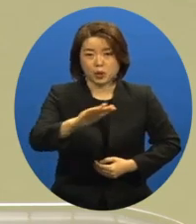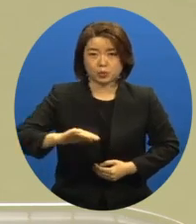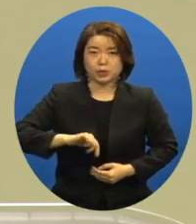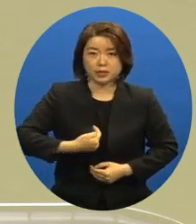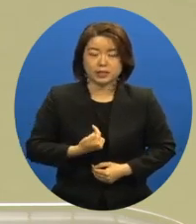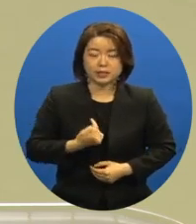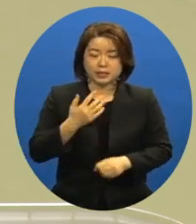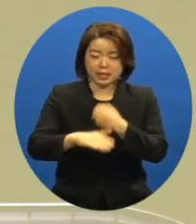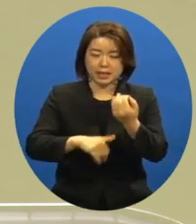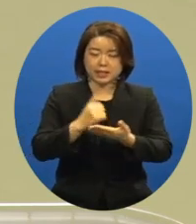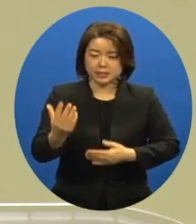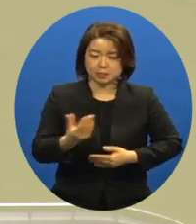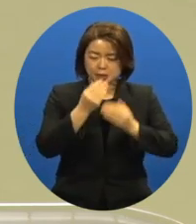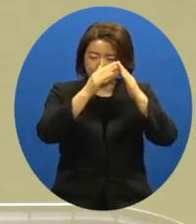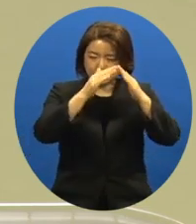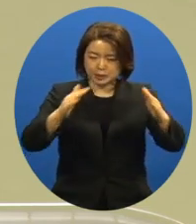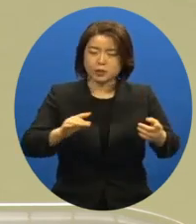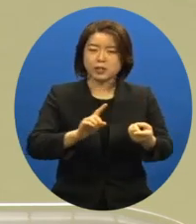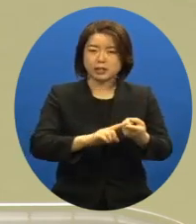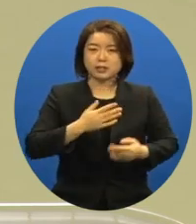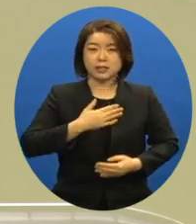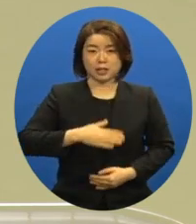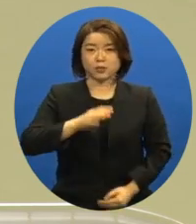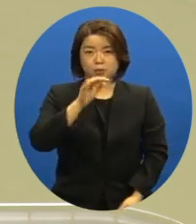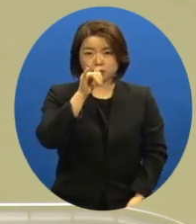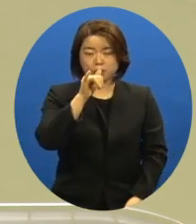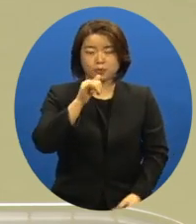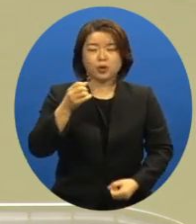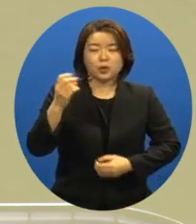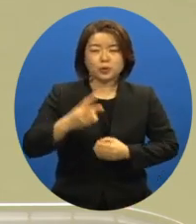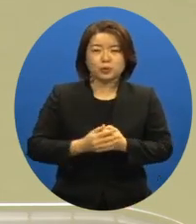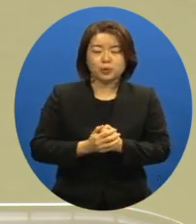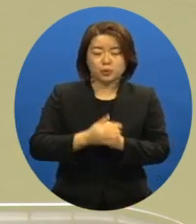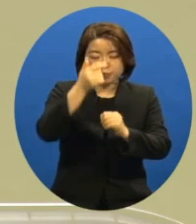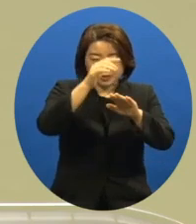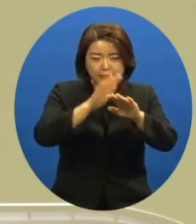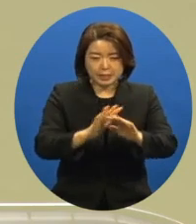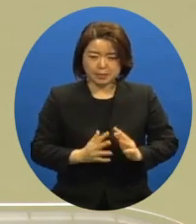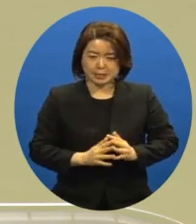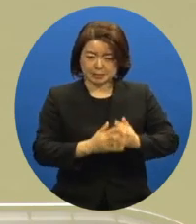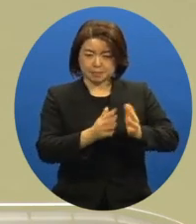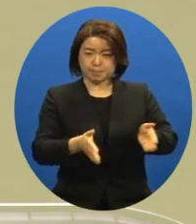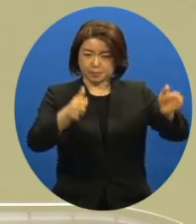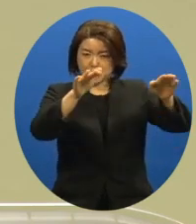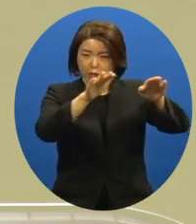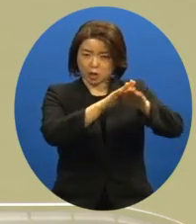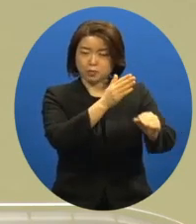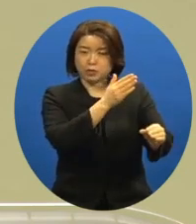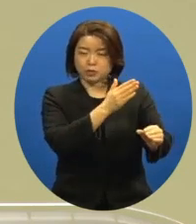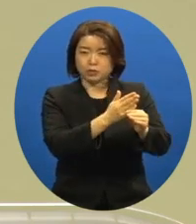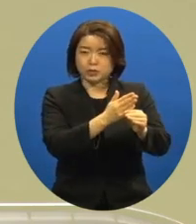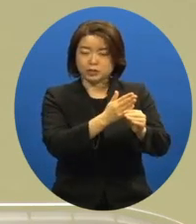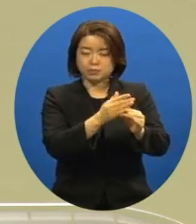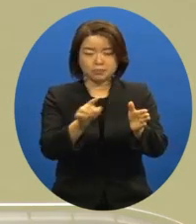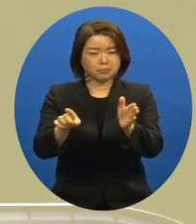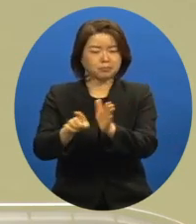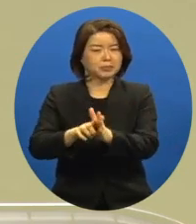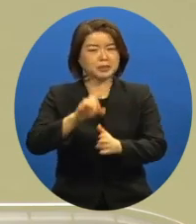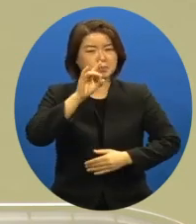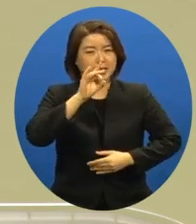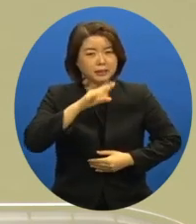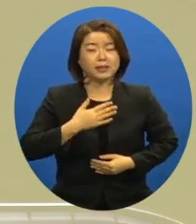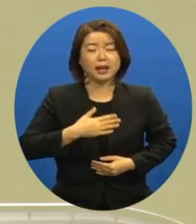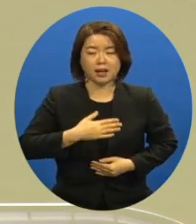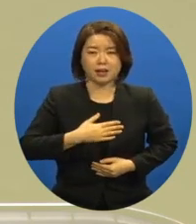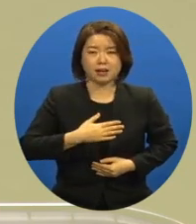자신이 하나님의 성전인 것을 알고 있고 예배당 건물 중심의 신앙생활을 해서는 안 된다는 것을 알고